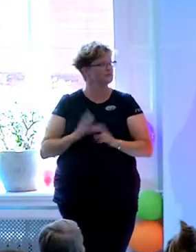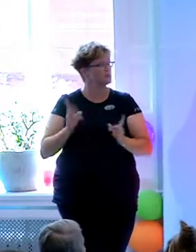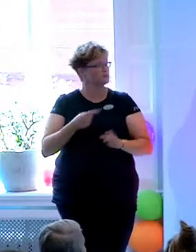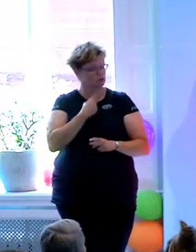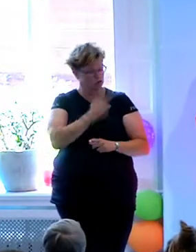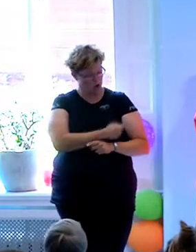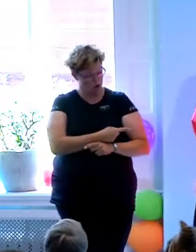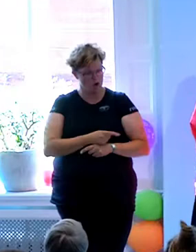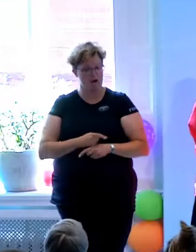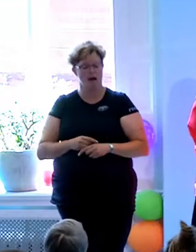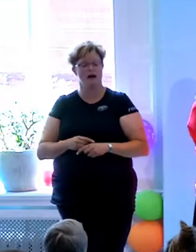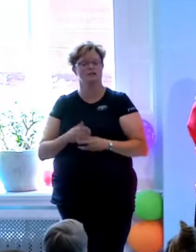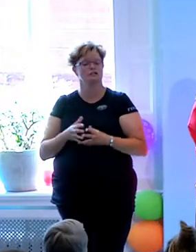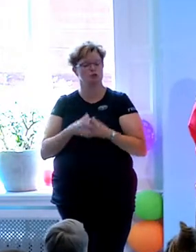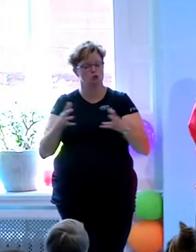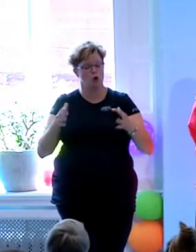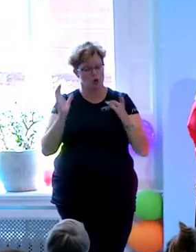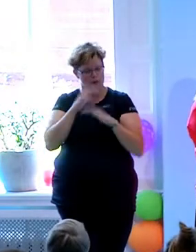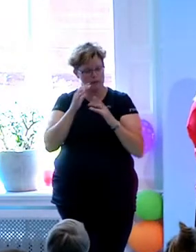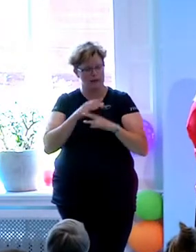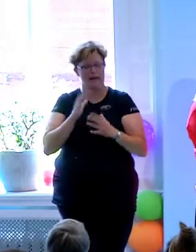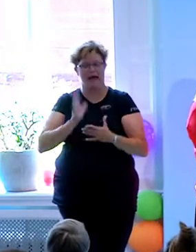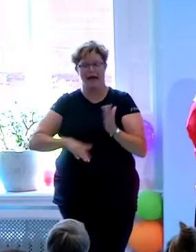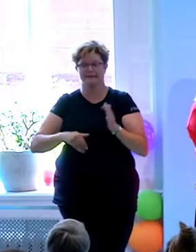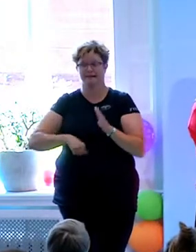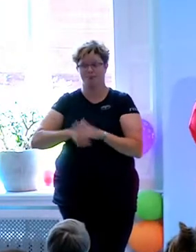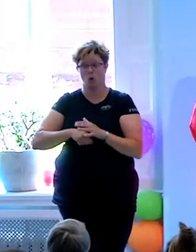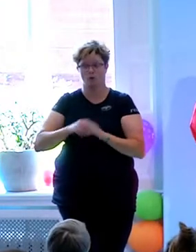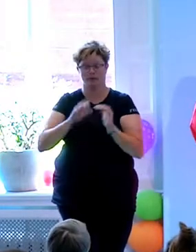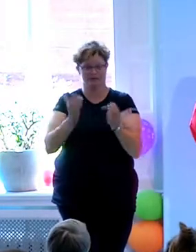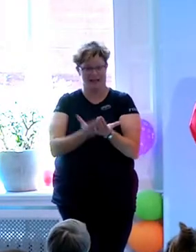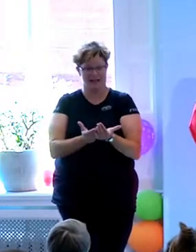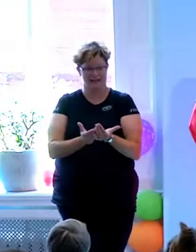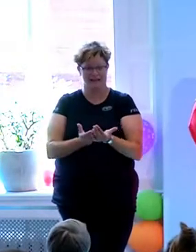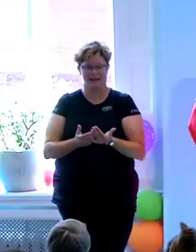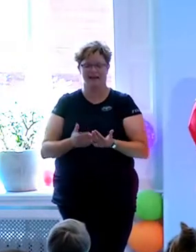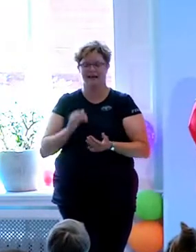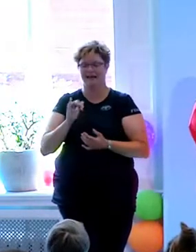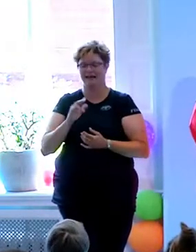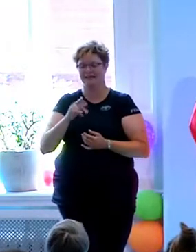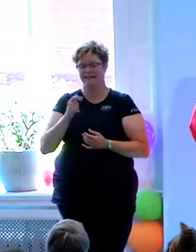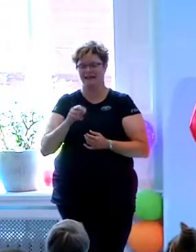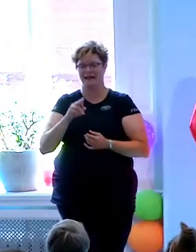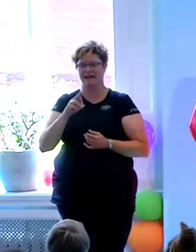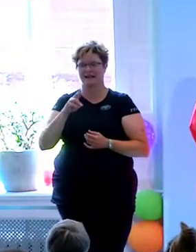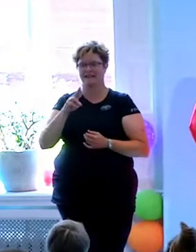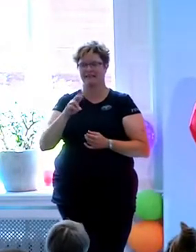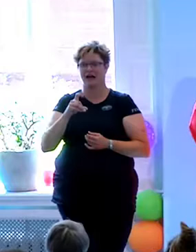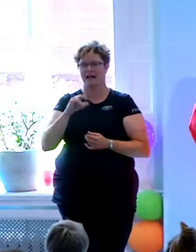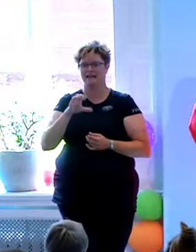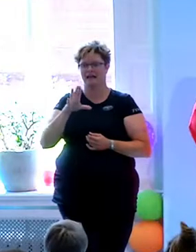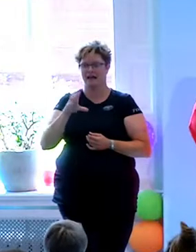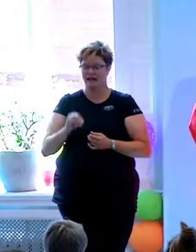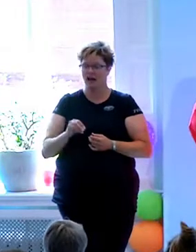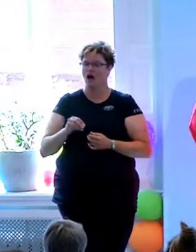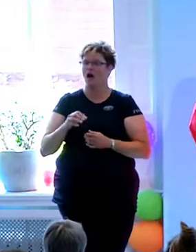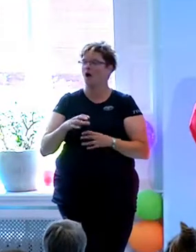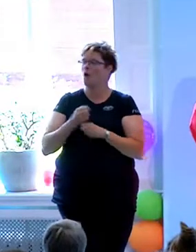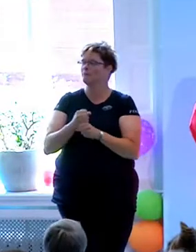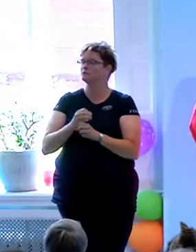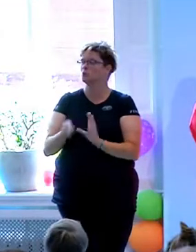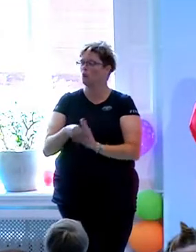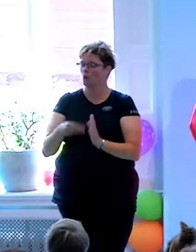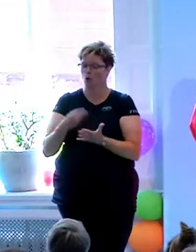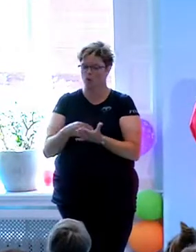säger Linda, det här är ju ett större problem också än bara inom fotbollens värld. Alltså att internalisera hållbarhetskostnader i projekt och så vidare